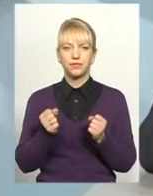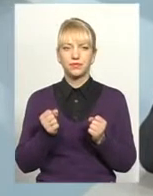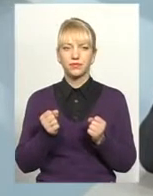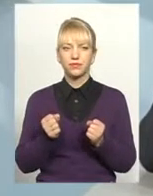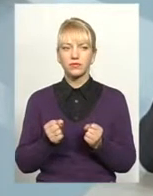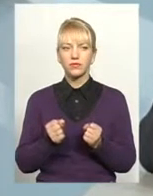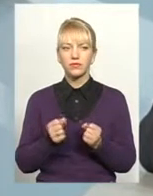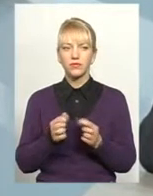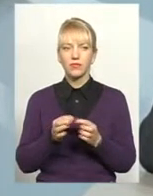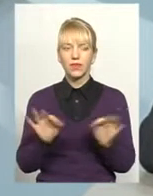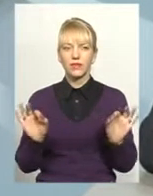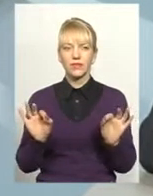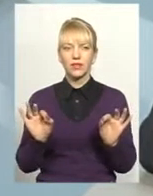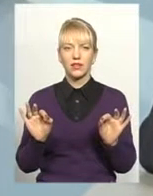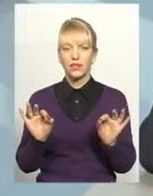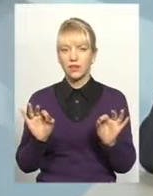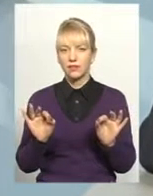звільнення